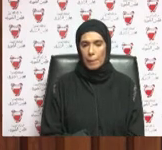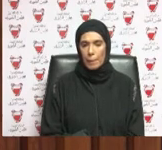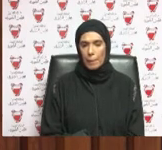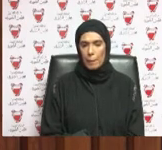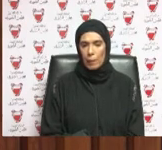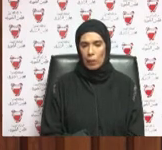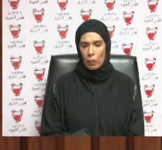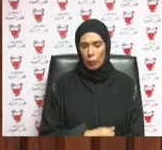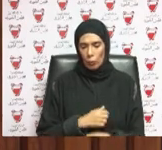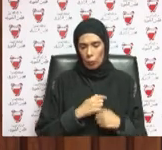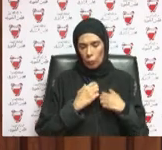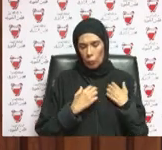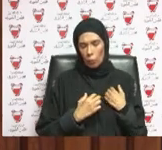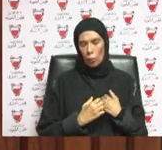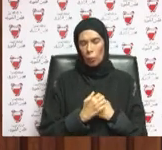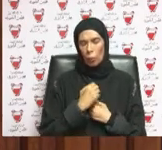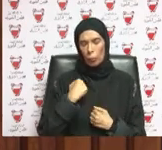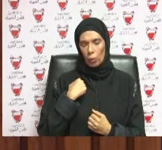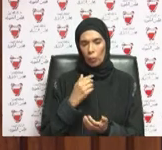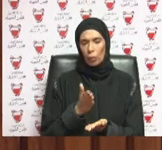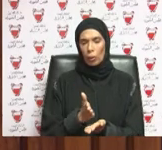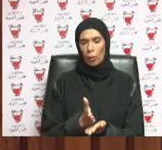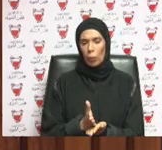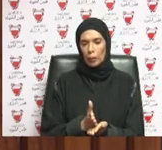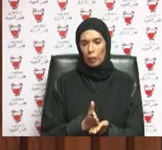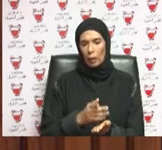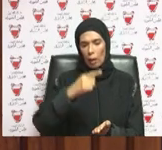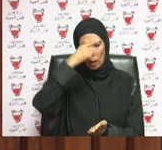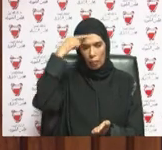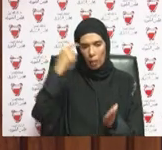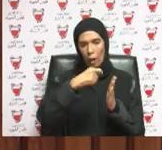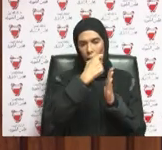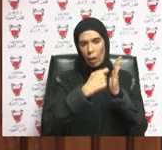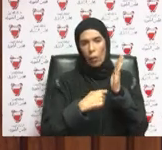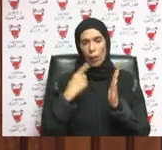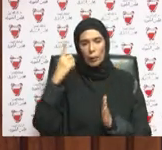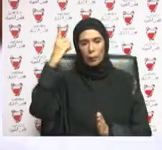بقلوب مؤمنة بقضاء الله وقدره،